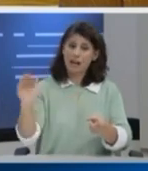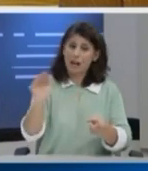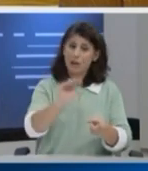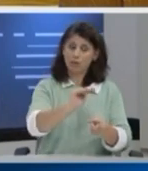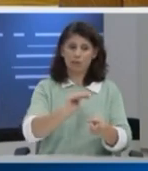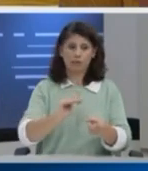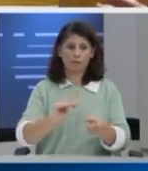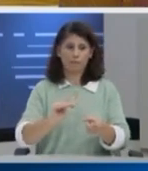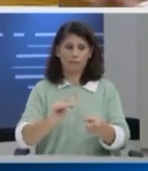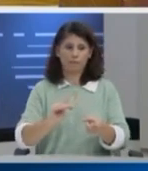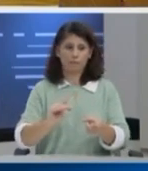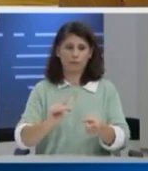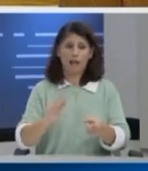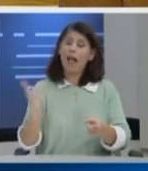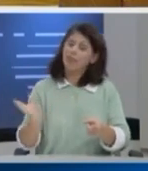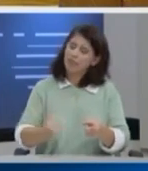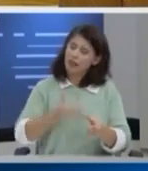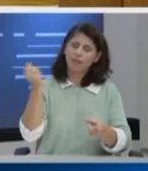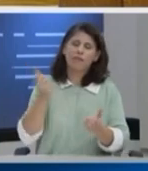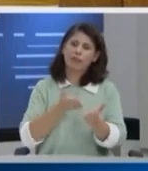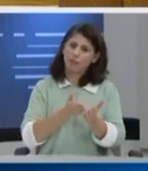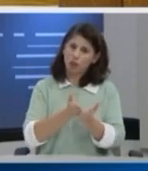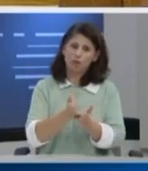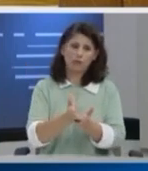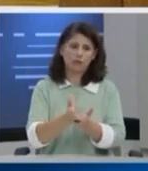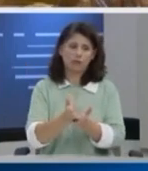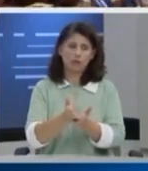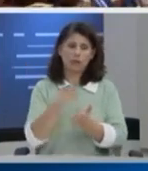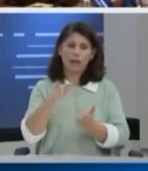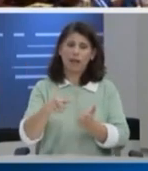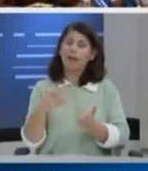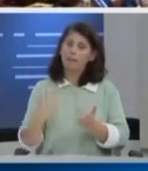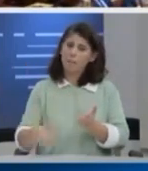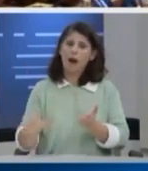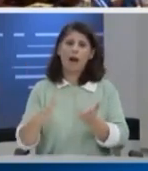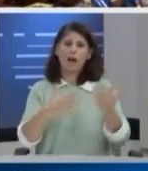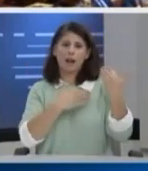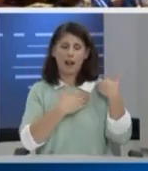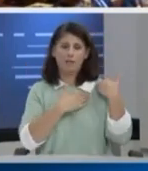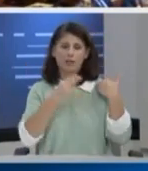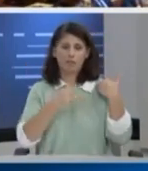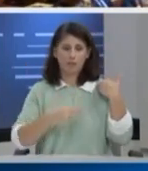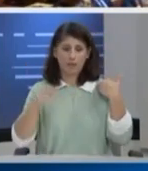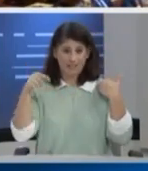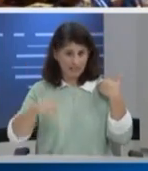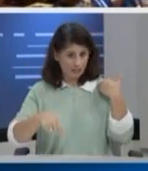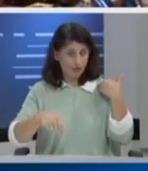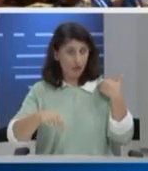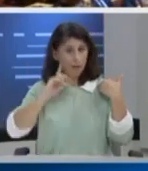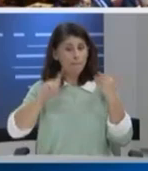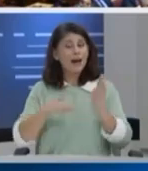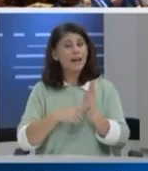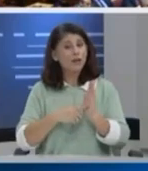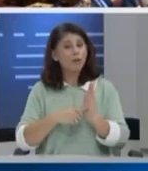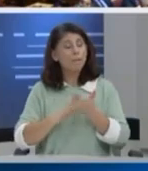Καλούσε τους οπαδούς. Θα τα βρει παρακαλώ. Η δικαιοσύνη. Ήσυχα, κύριε. Την έχει ήδη αναλάβει την υπόθεση. Σε αυτόν τον τόπο οι